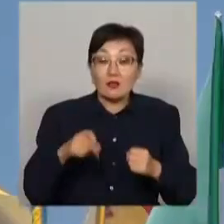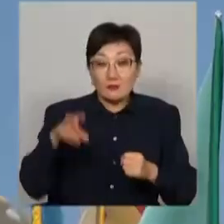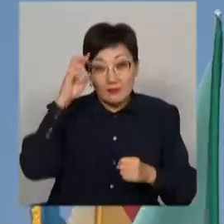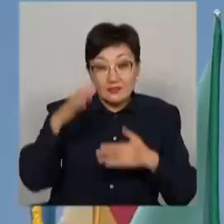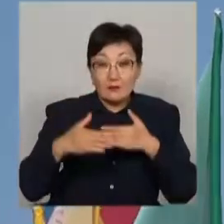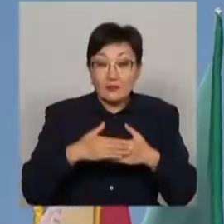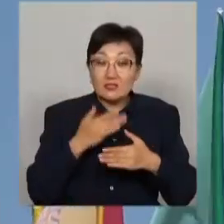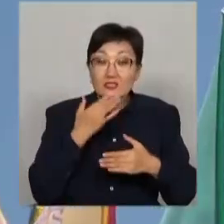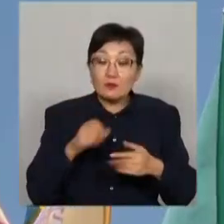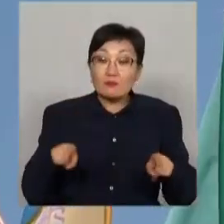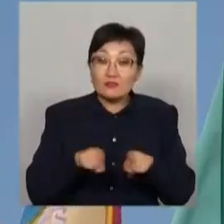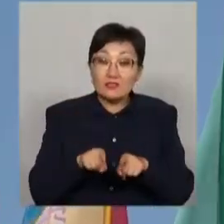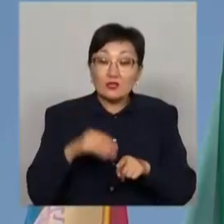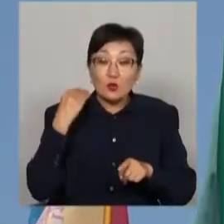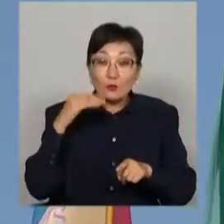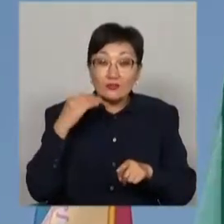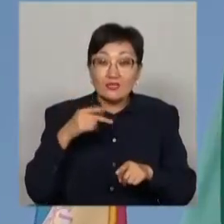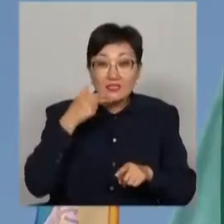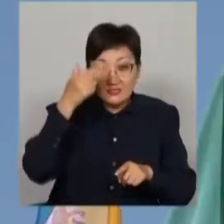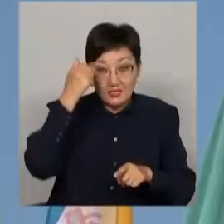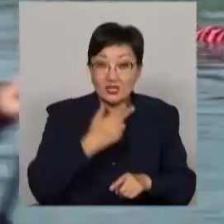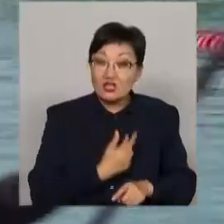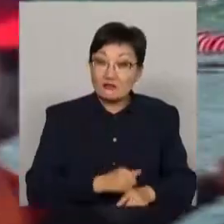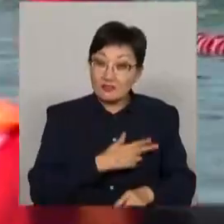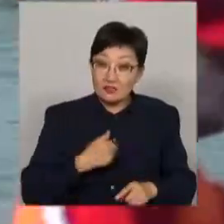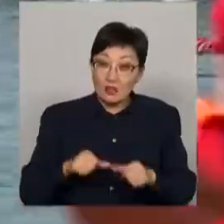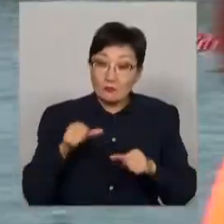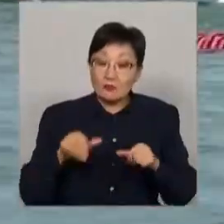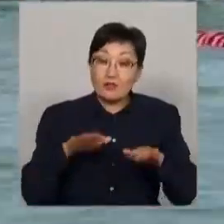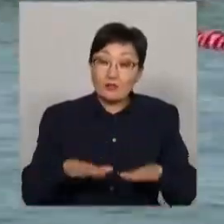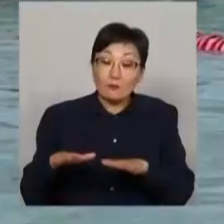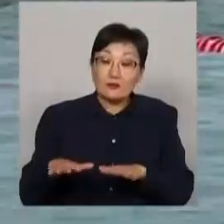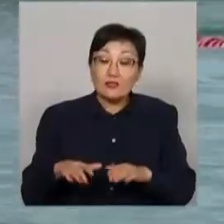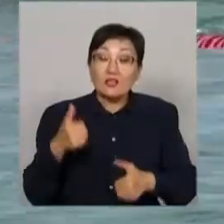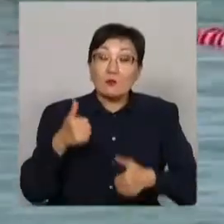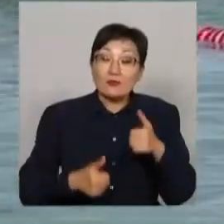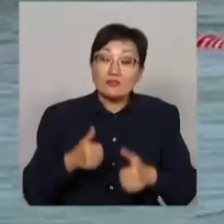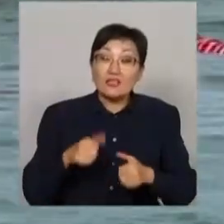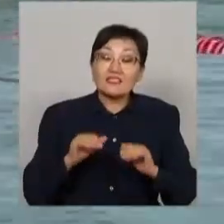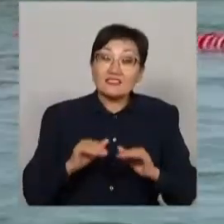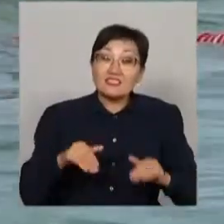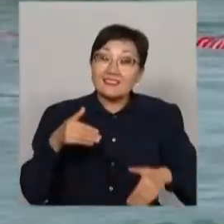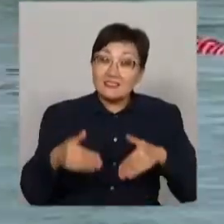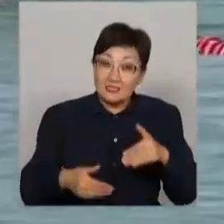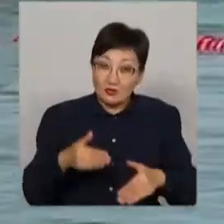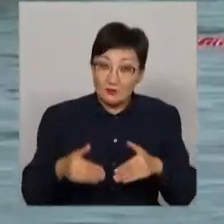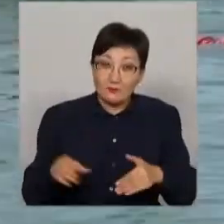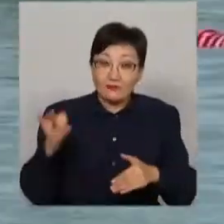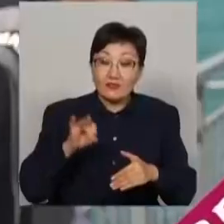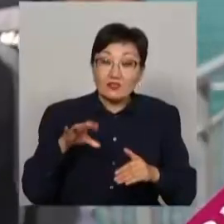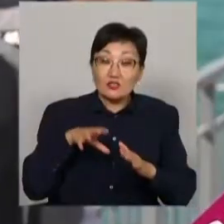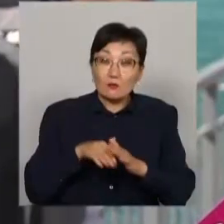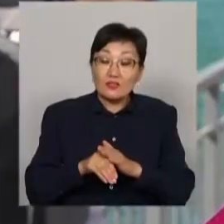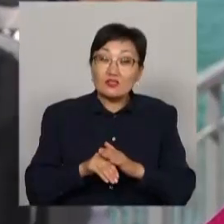ближнего зарубежья, а также из Турции, Италии и Швейцарии. Особого места в состязании удостоился детский заплыв. В истории Ocean Man не